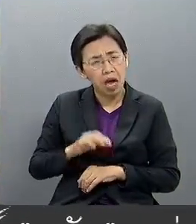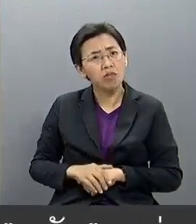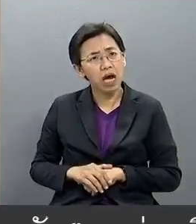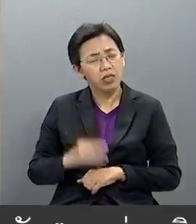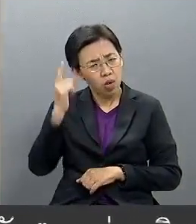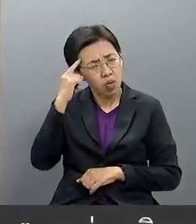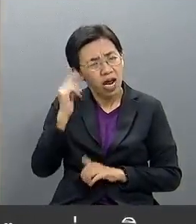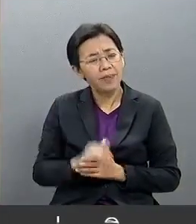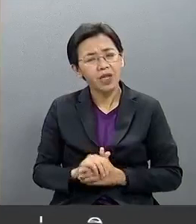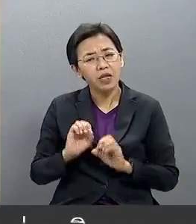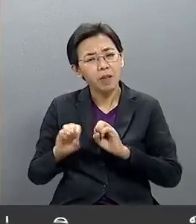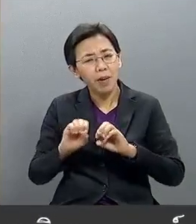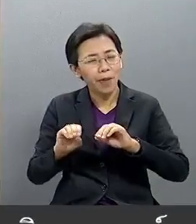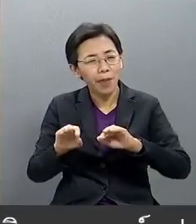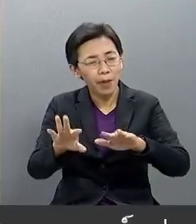ต่อนะ